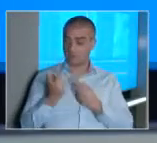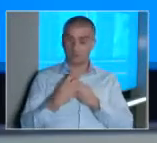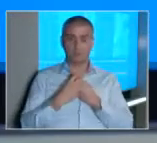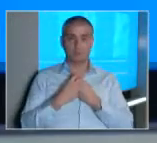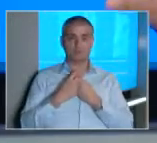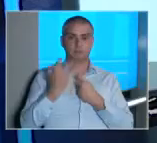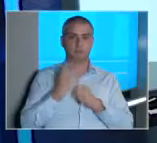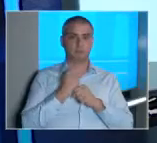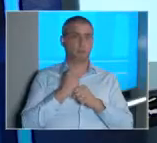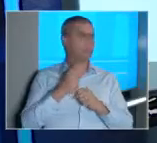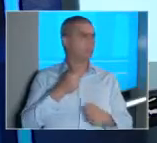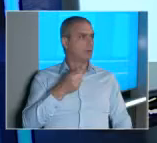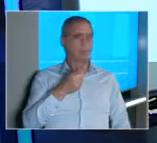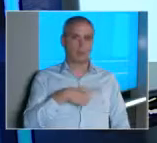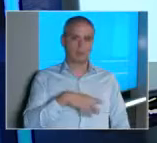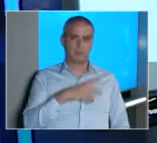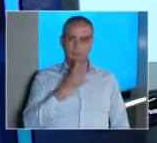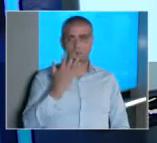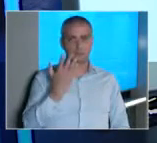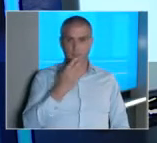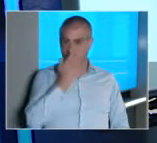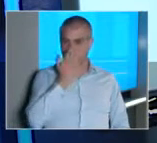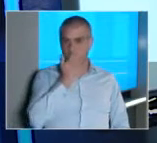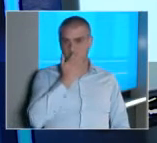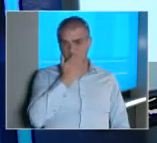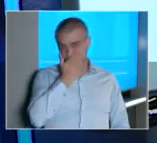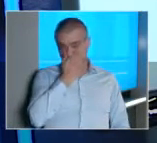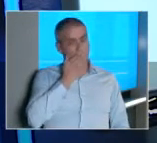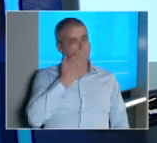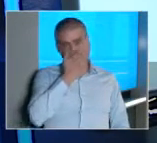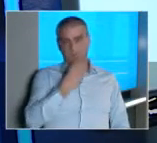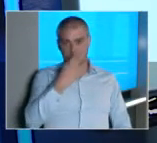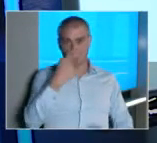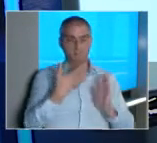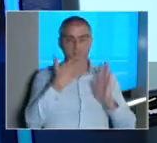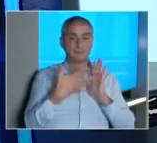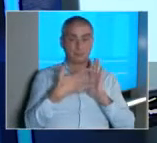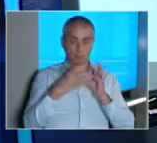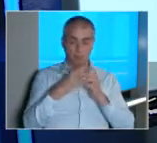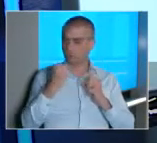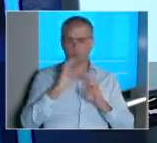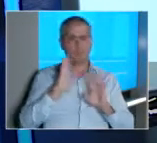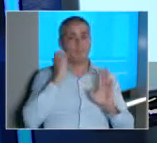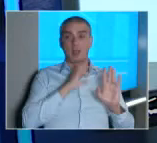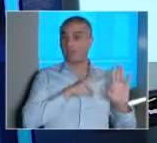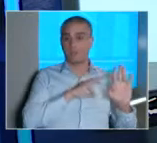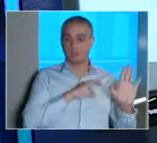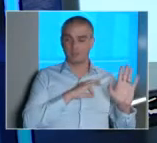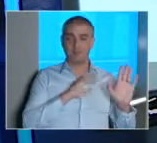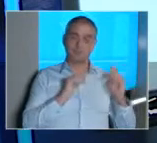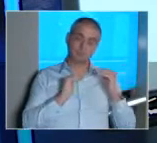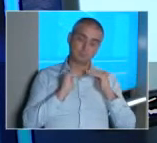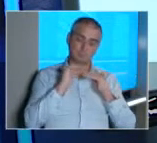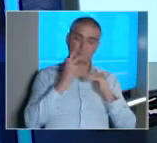נכנסים, מתחילים לשחות אותך. אתה מסכים? זה עלה פה בהרבה מקרים. אנחנו רואים שלפי הסקרים, עוזי דיין, גוש הימין, בלי ליברמן, מגיע